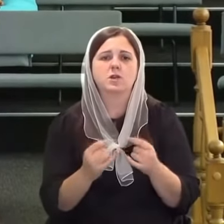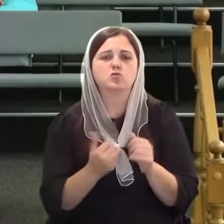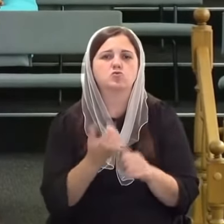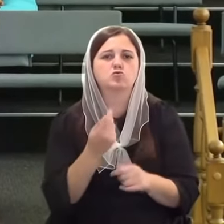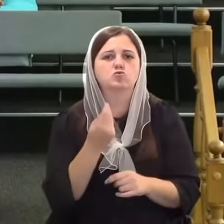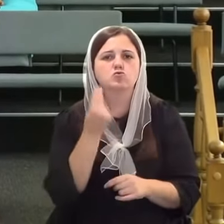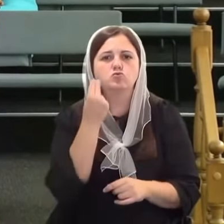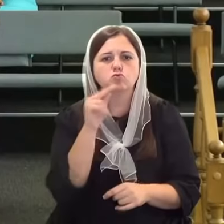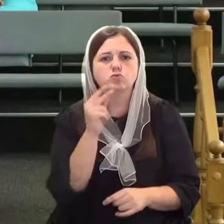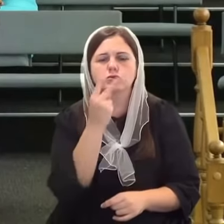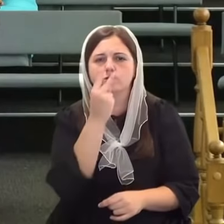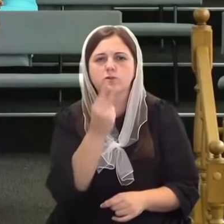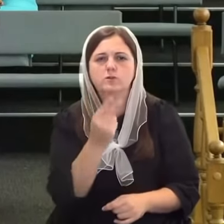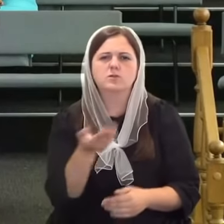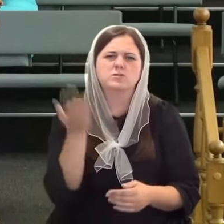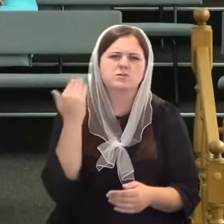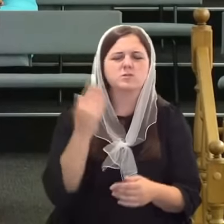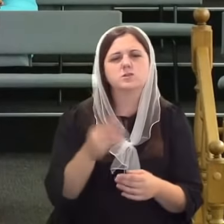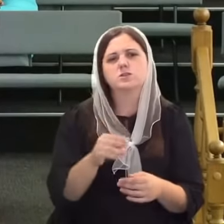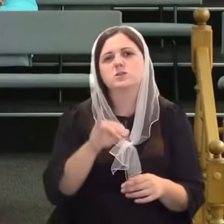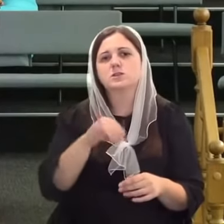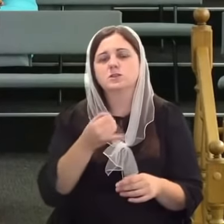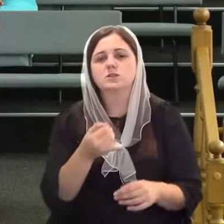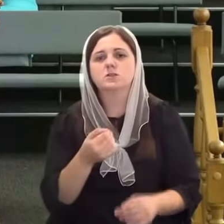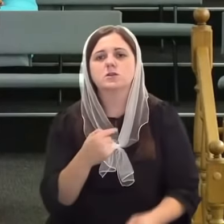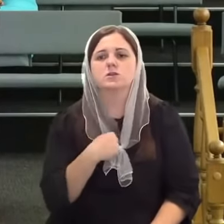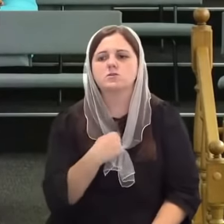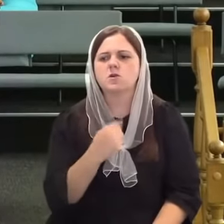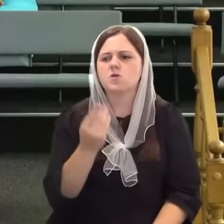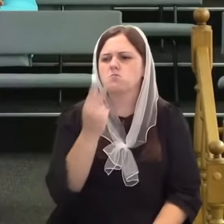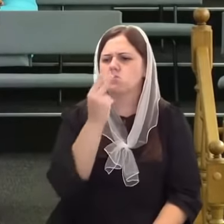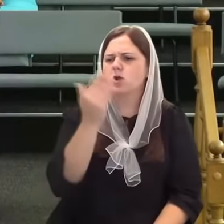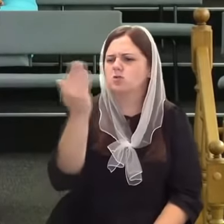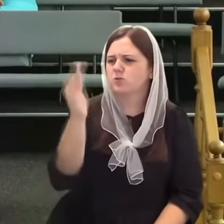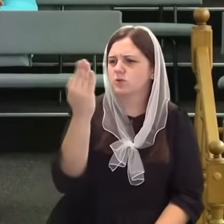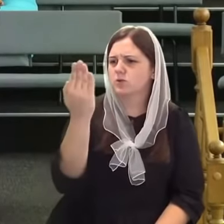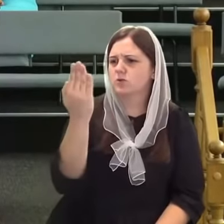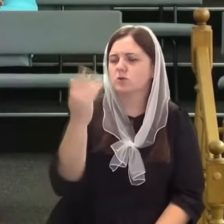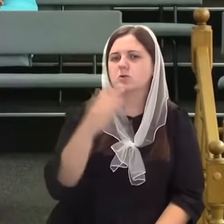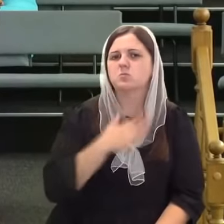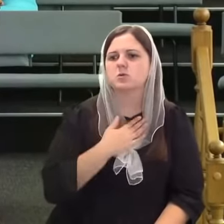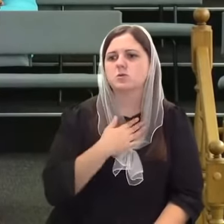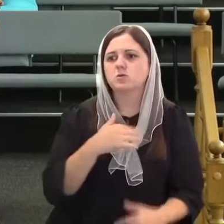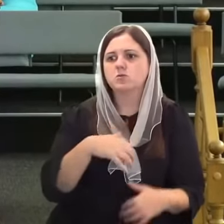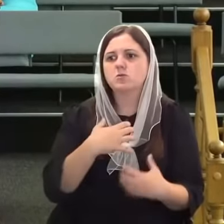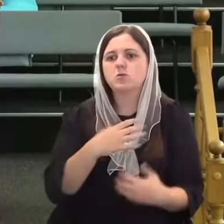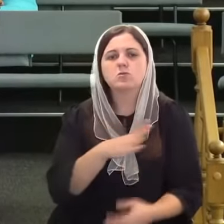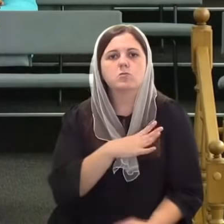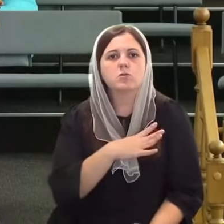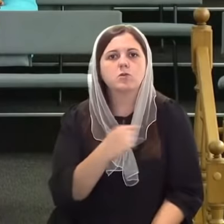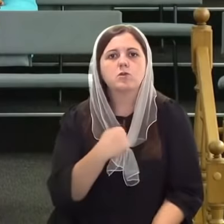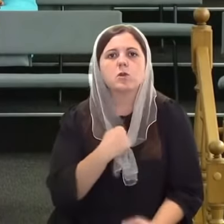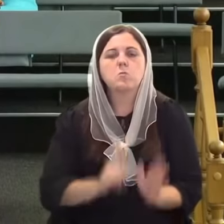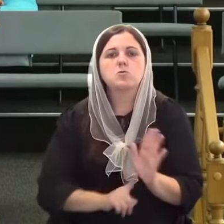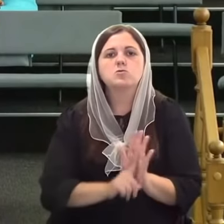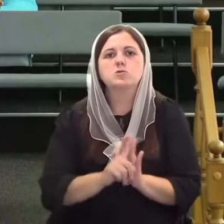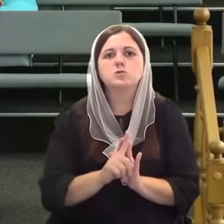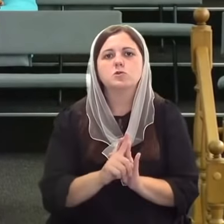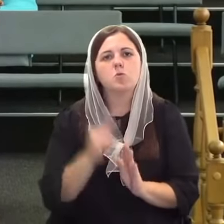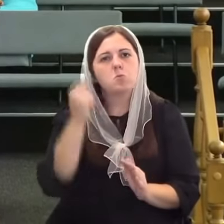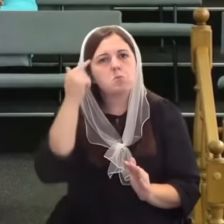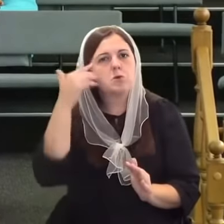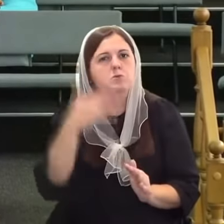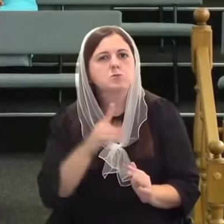выгляжу, нежели тогда. Я помню, что я посмотрел на себя в зеркало, и мне стало страшно. Я начал понимать, почему надо